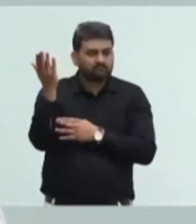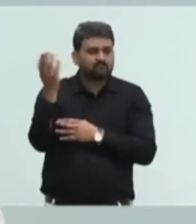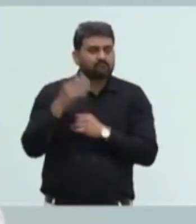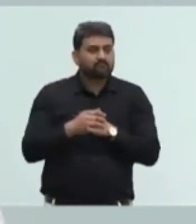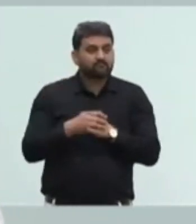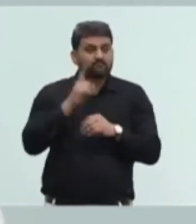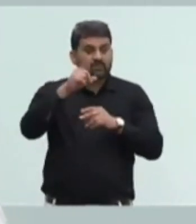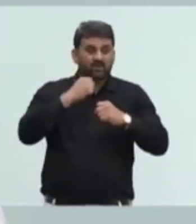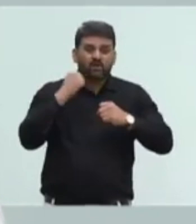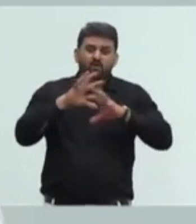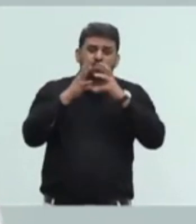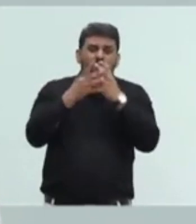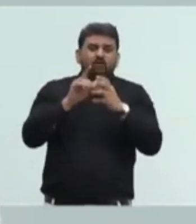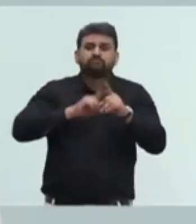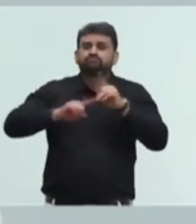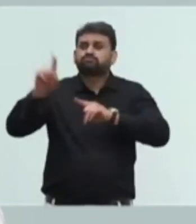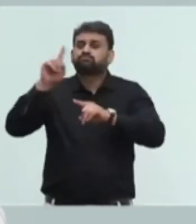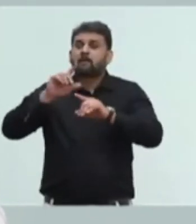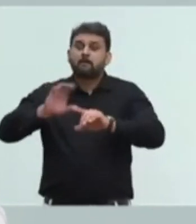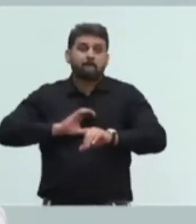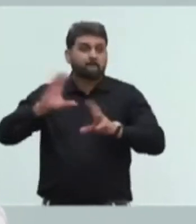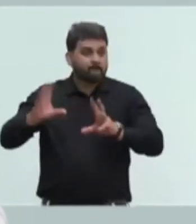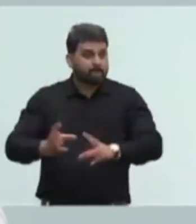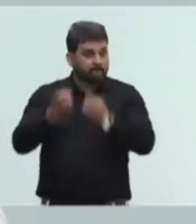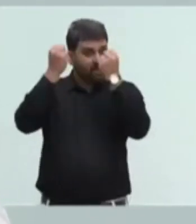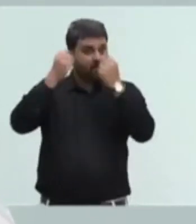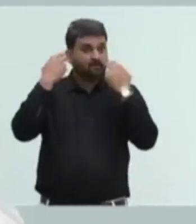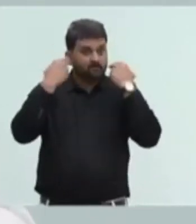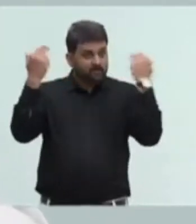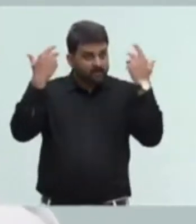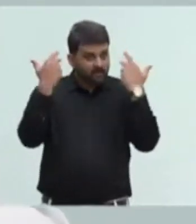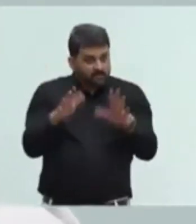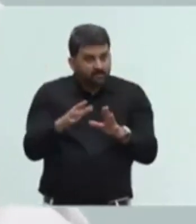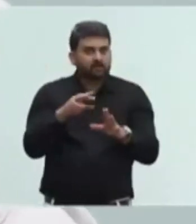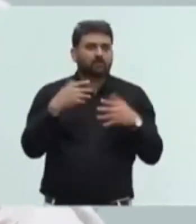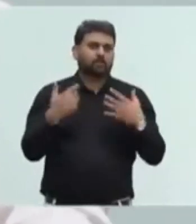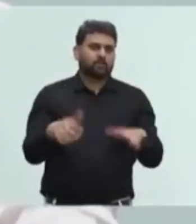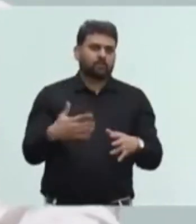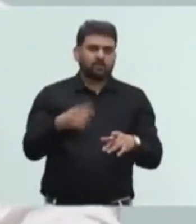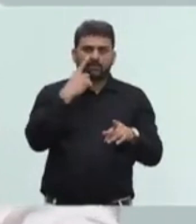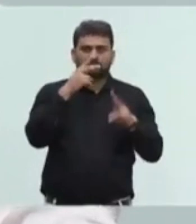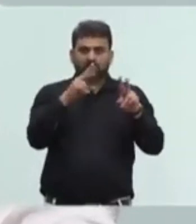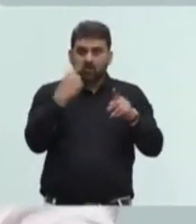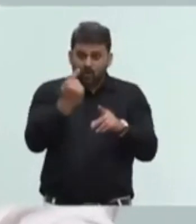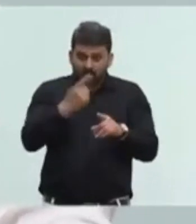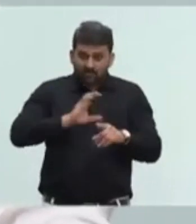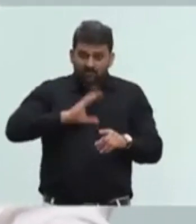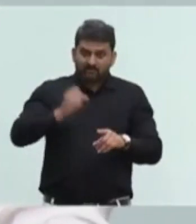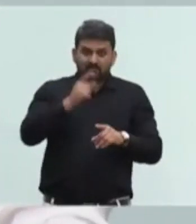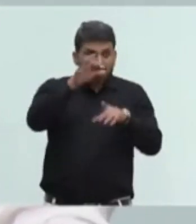वह जब दुनिया के अंदर नाम रोशन करता है जो तु सिर्फ खिलाड़ी जीत करके नहीं आता